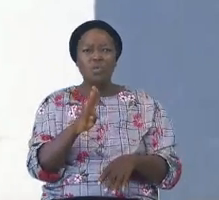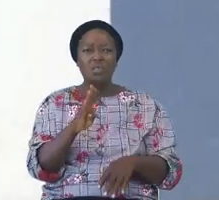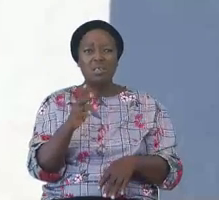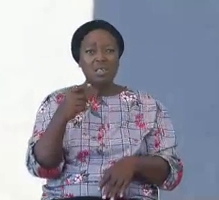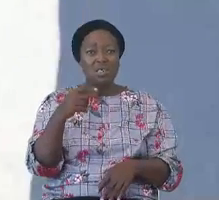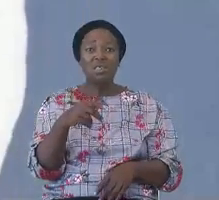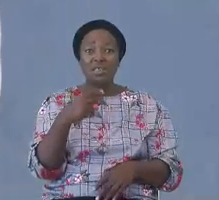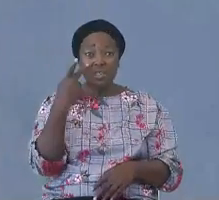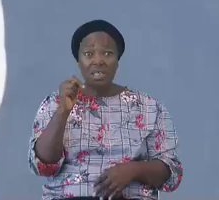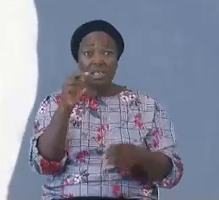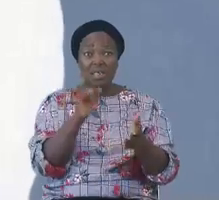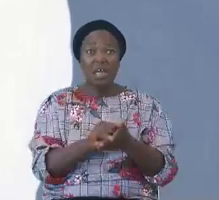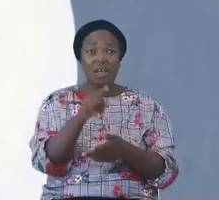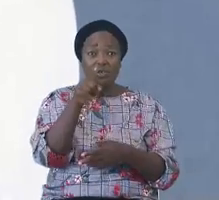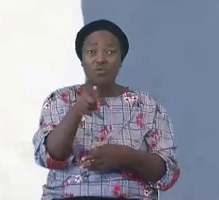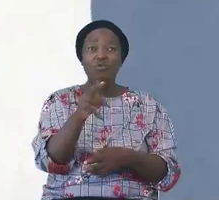« Ne crains-tu pas Dieu,